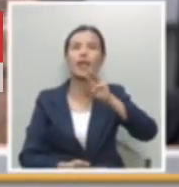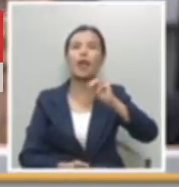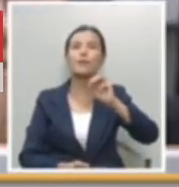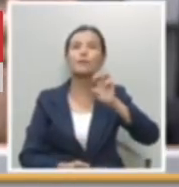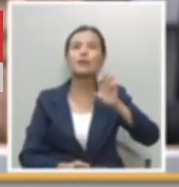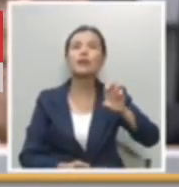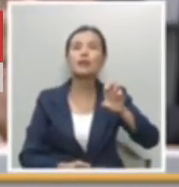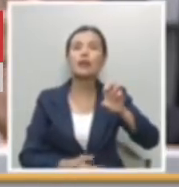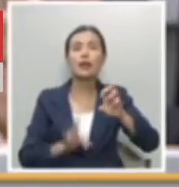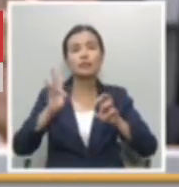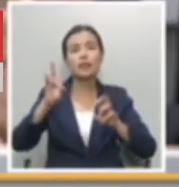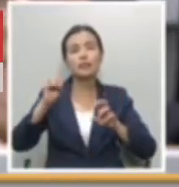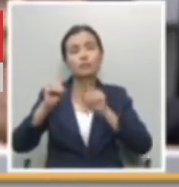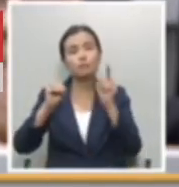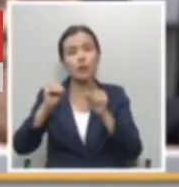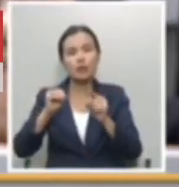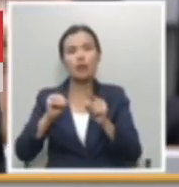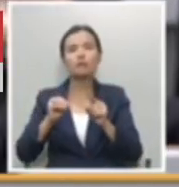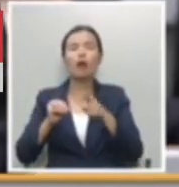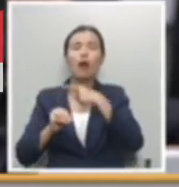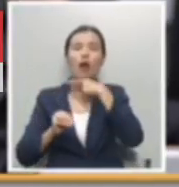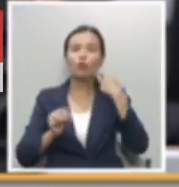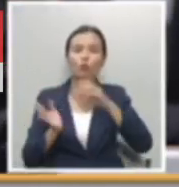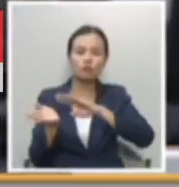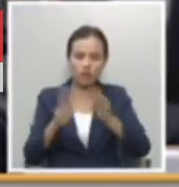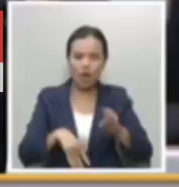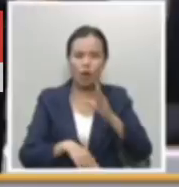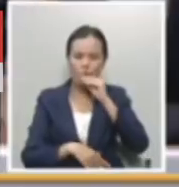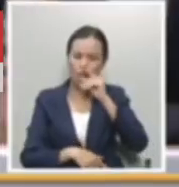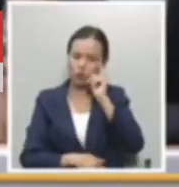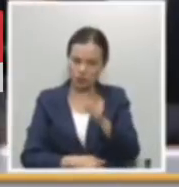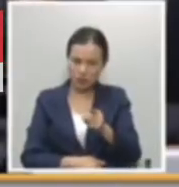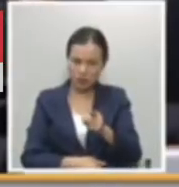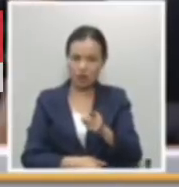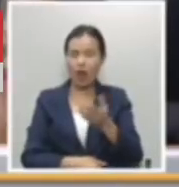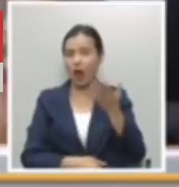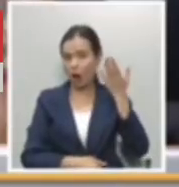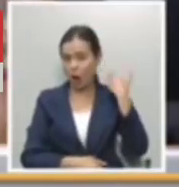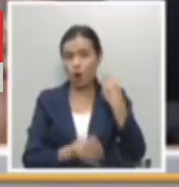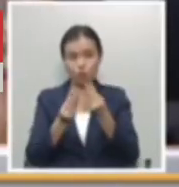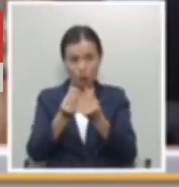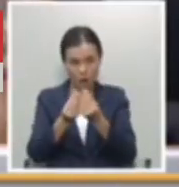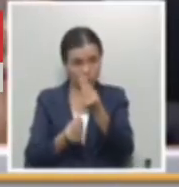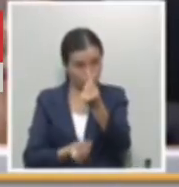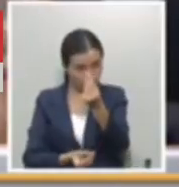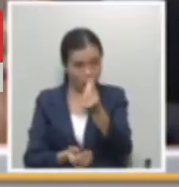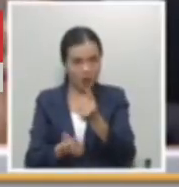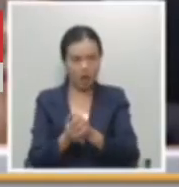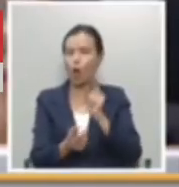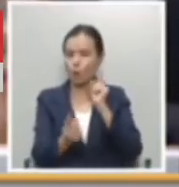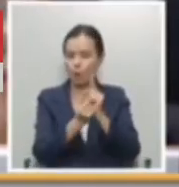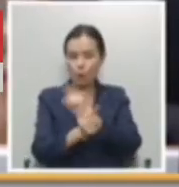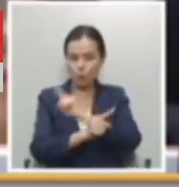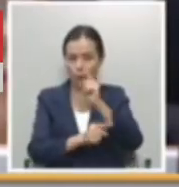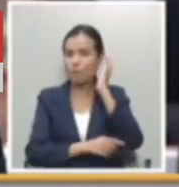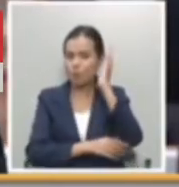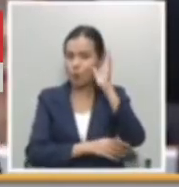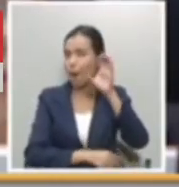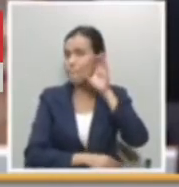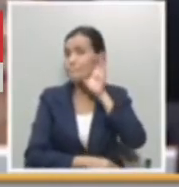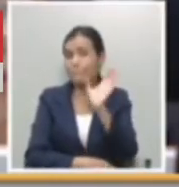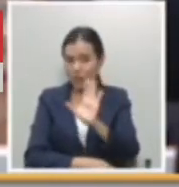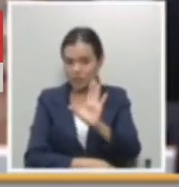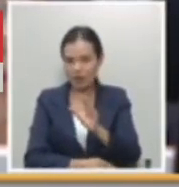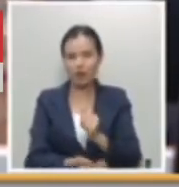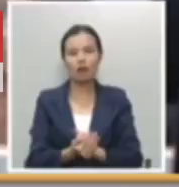ง 70% เจ๊งไปตั้งเยอะแล้วพูดความจริงกันดีกว่าคราวหน้าเอามาแฉนะตัวเลขเท่าไหร่แล้วเจอกันในวันอภิปรายไม่ไว้วางใจ